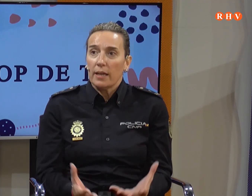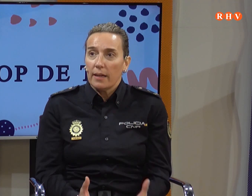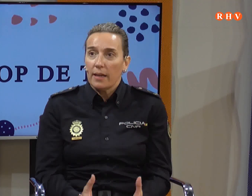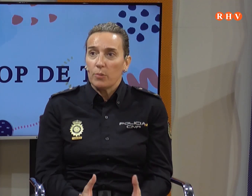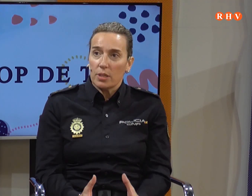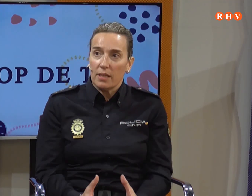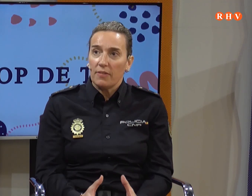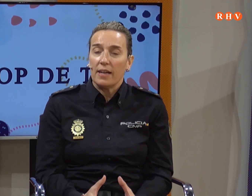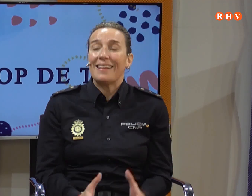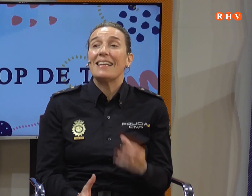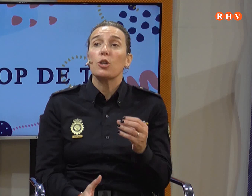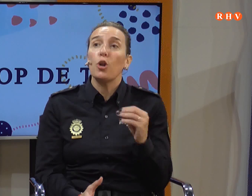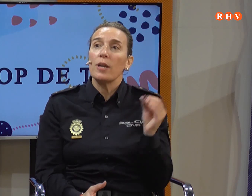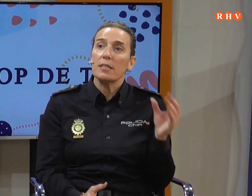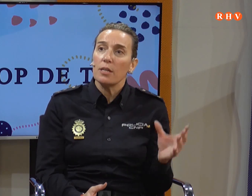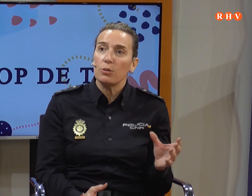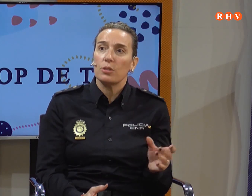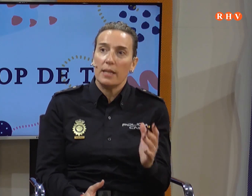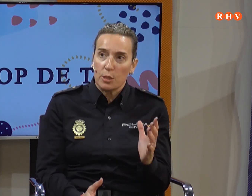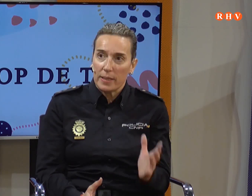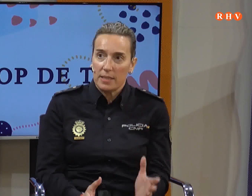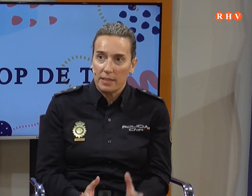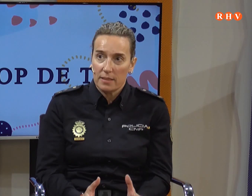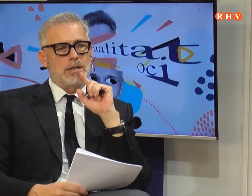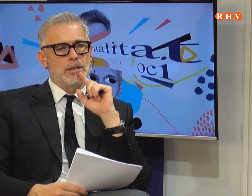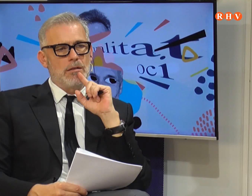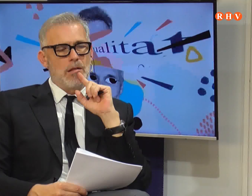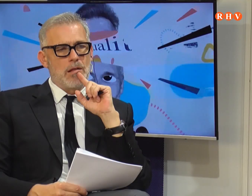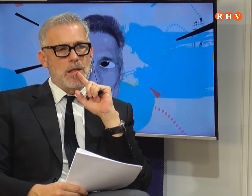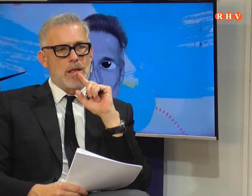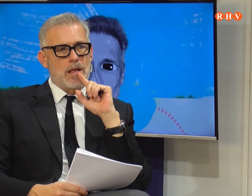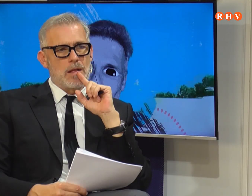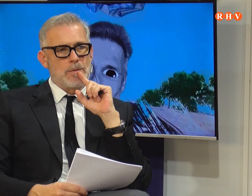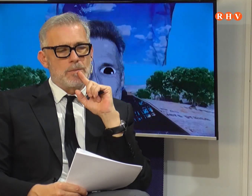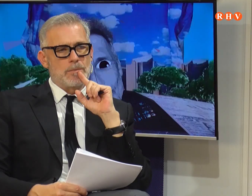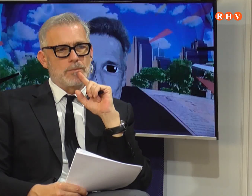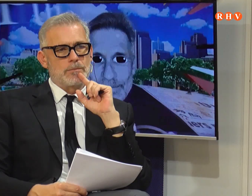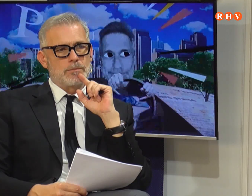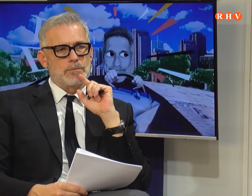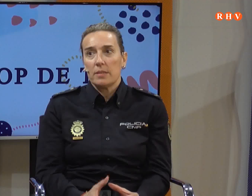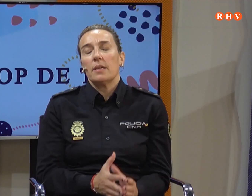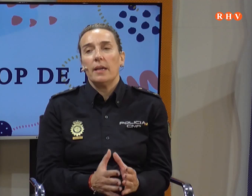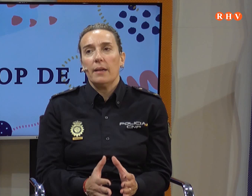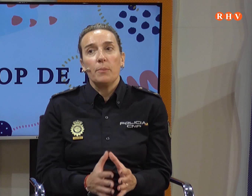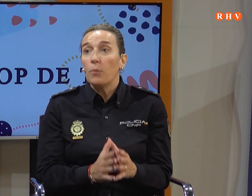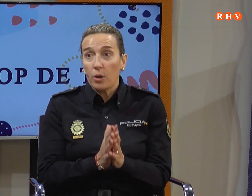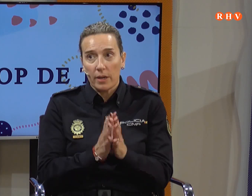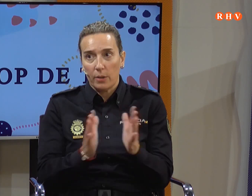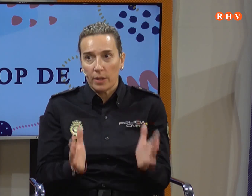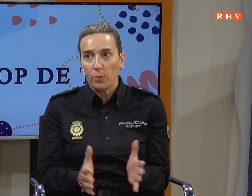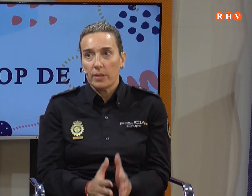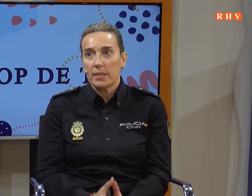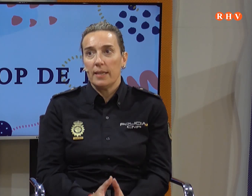cosa que ens hem de fijar? Les clonacions de les pàgines. També tenen reconegudes,